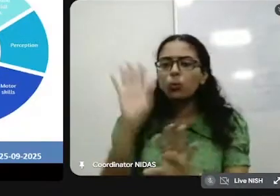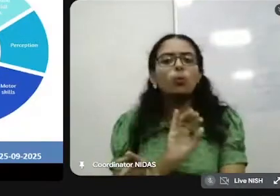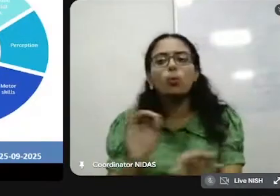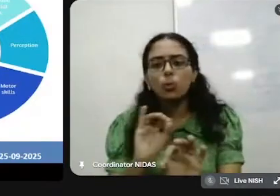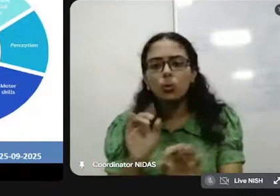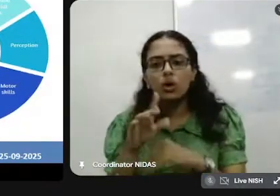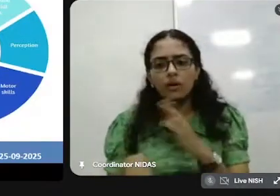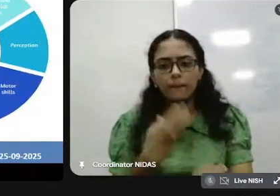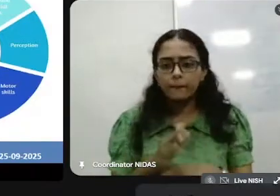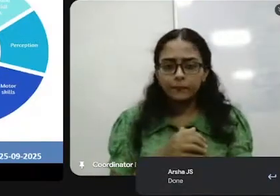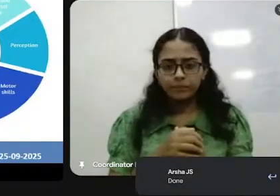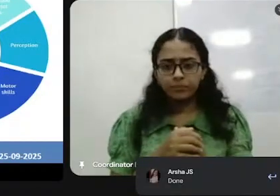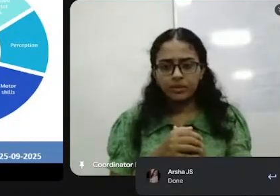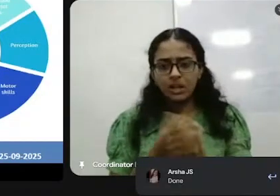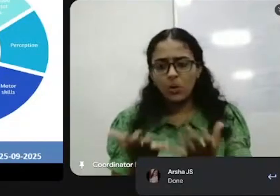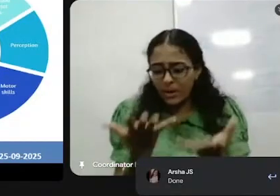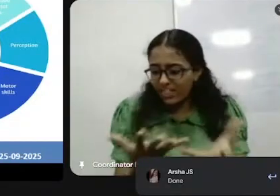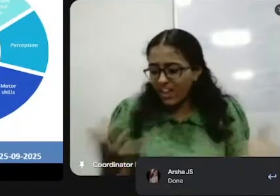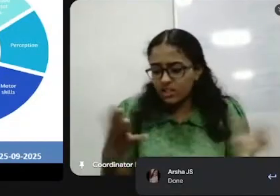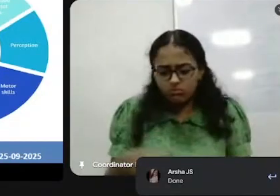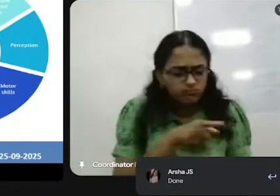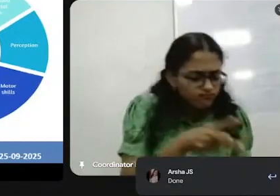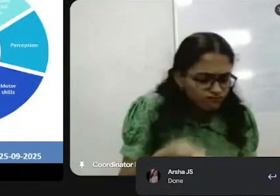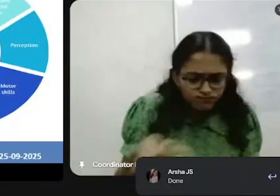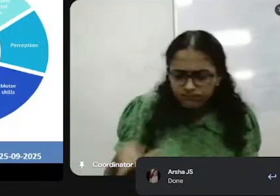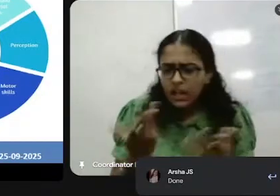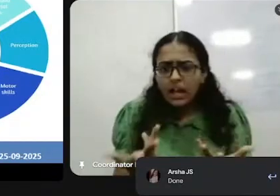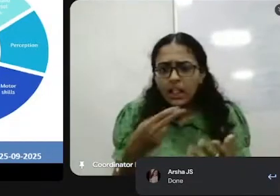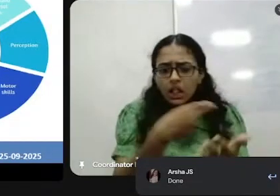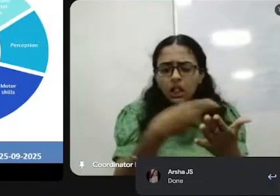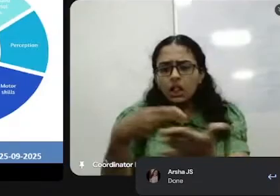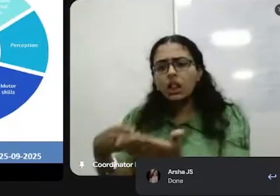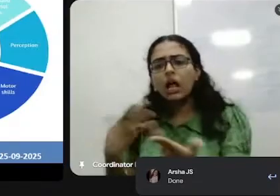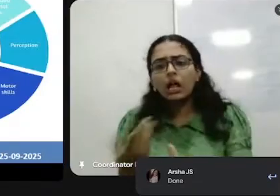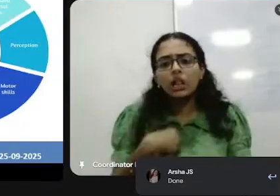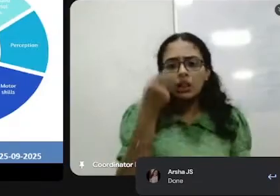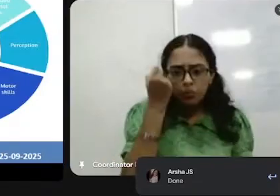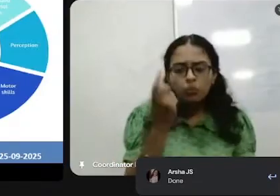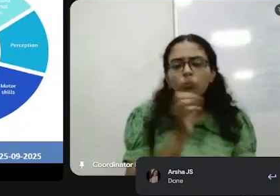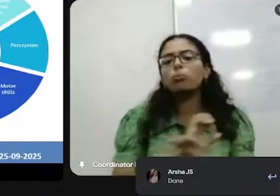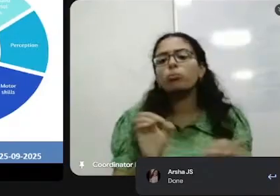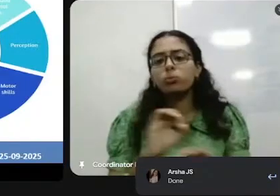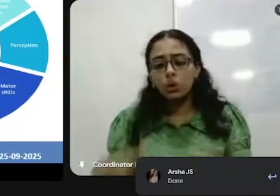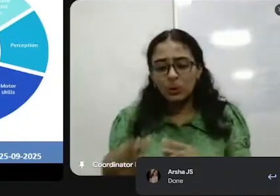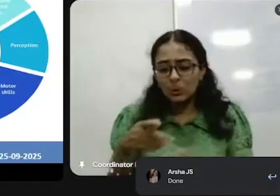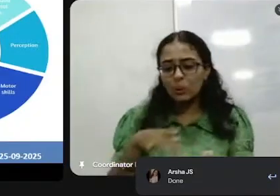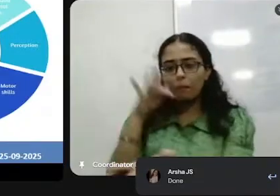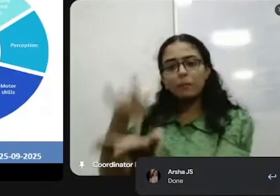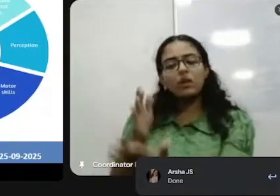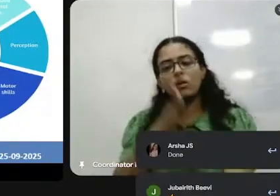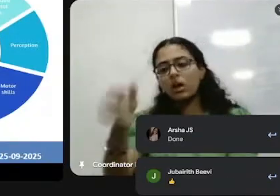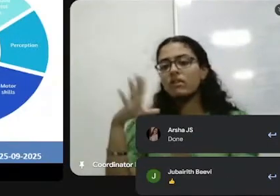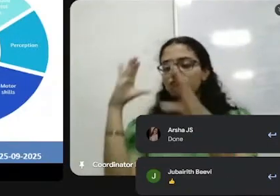തന്നെ സാധനങ്ങൾ മനസ്സിലാക്കാനുള്ള ബുദ്ധിമുട്ടുകൾ ഉണ്ടായിരിക്കാം. ഇപ്പം എവിടെയെങ്കിലും പോവുകയാണെങ്കിൽ കൺഫ്യൂഷൻ ഉണ്ടായിരിക്കും. ഇതൊക്കെയാണ്